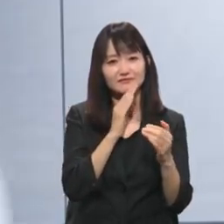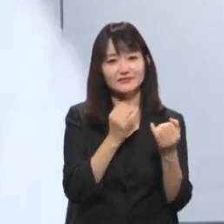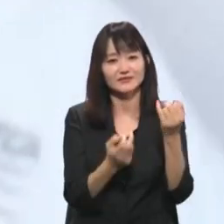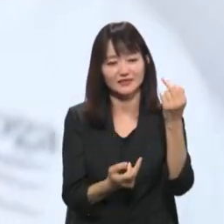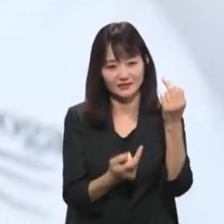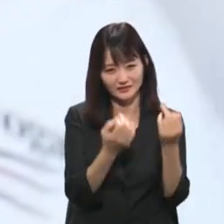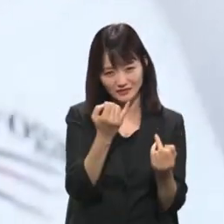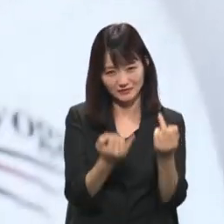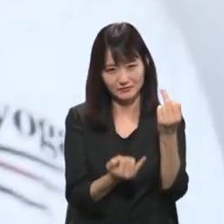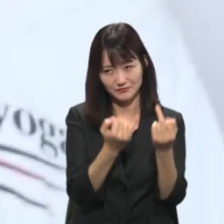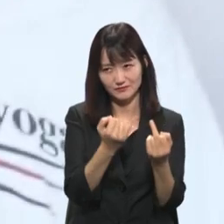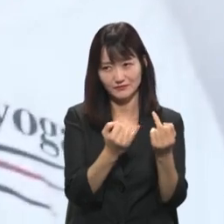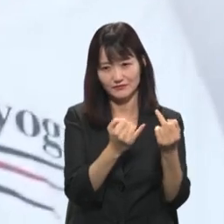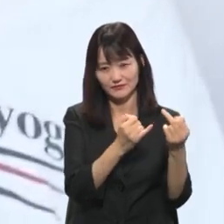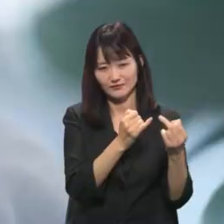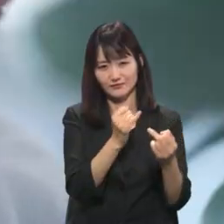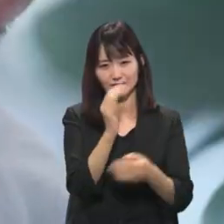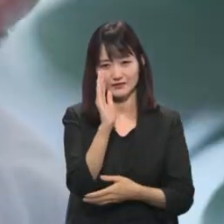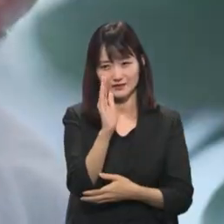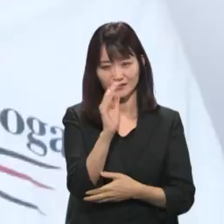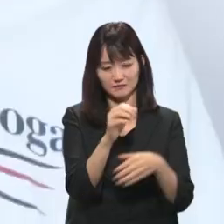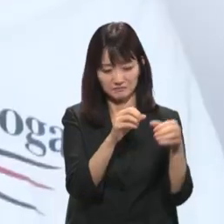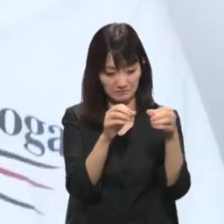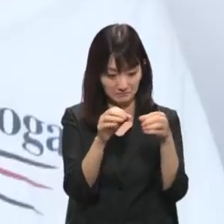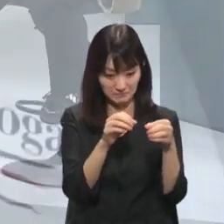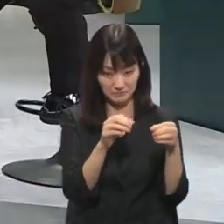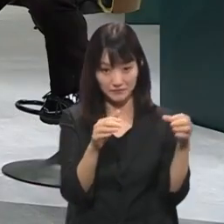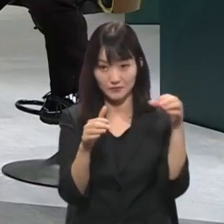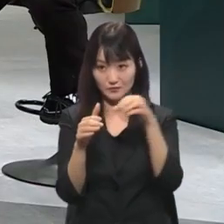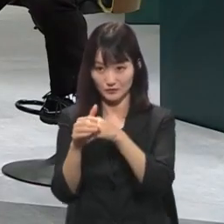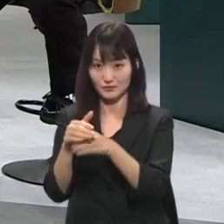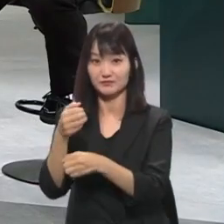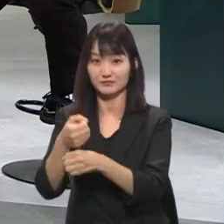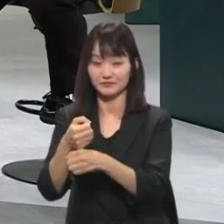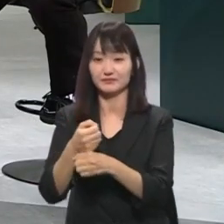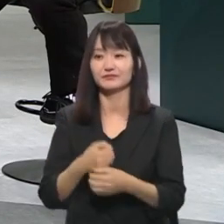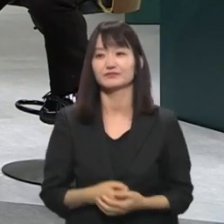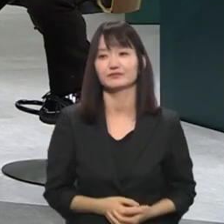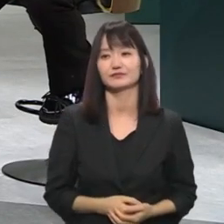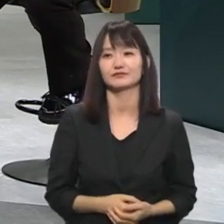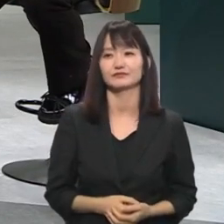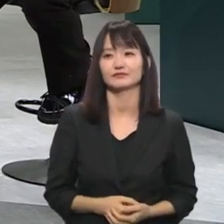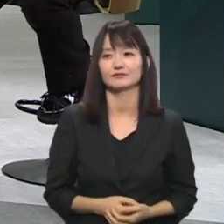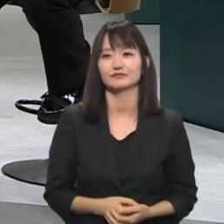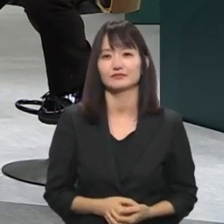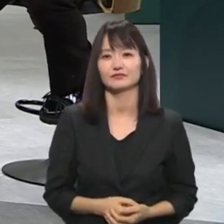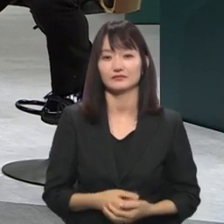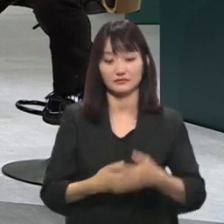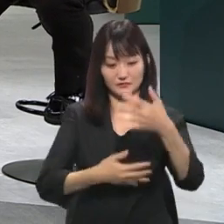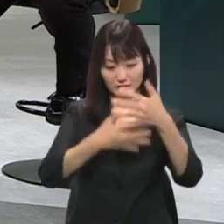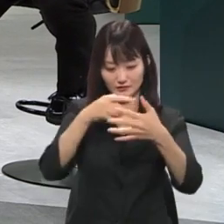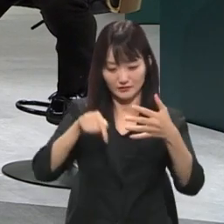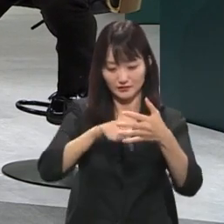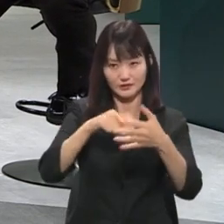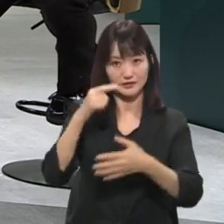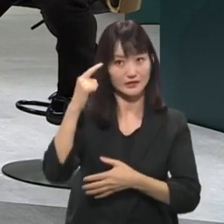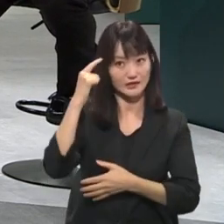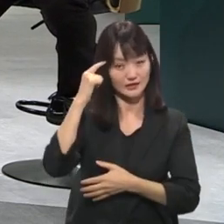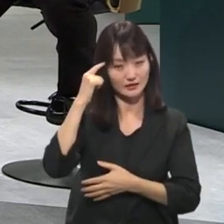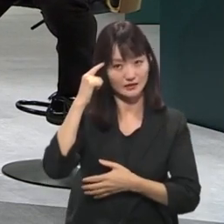이야기 풀어내는 그런 거를 한번 담아 보려고 했던 건데 또 박스 안에서도 세계관들이 굉장히 많거든요 이제